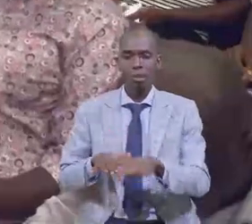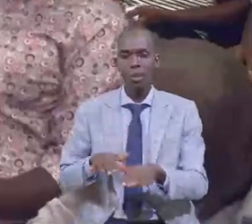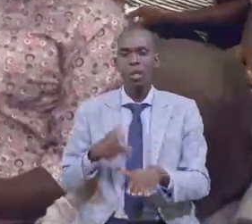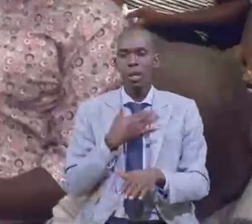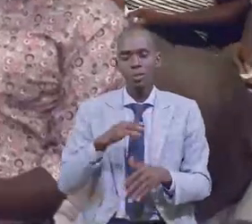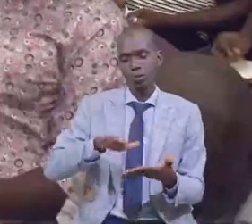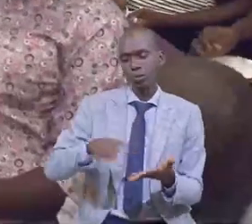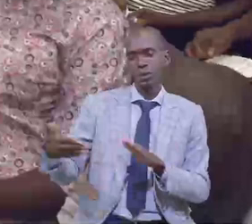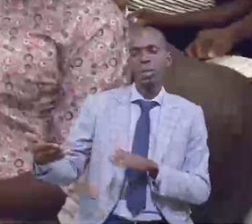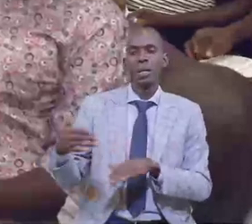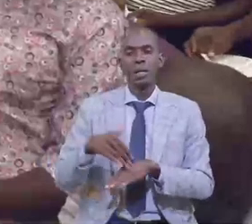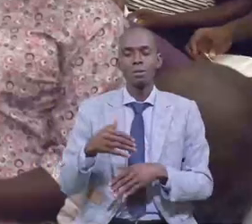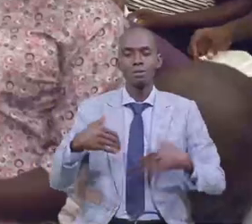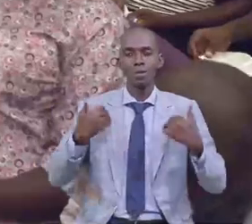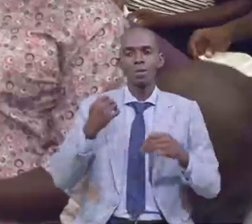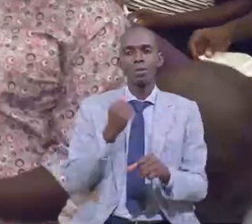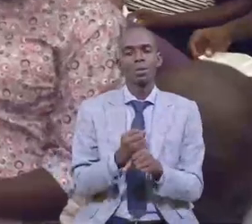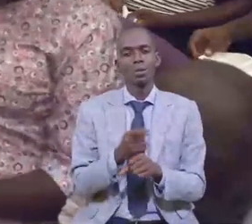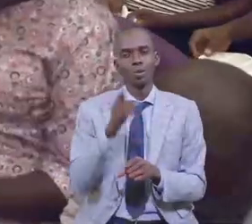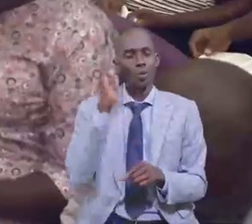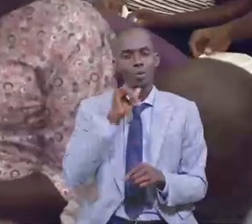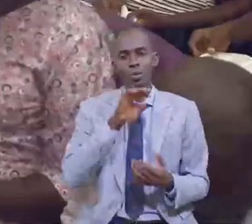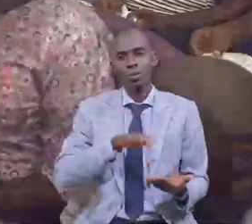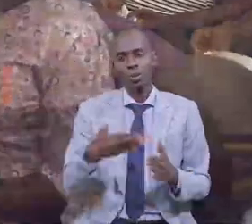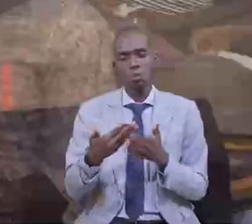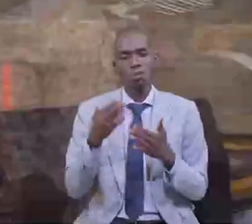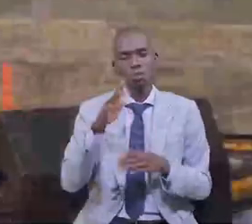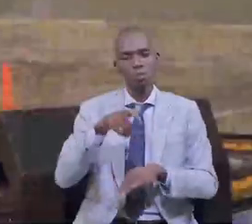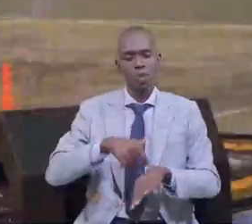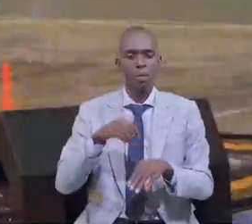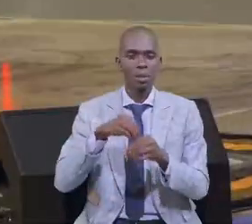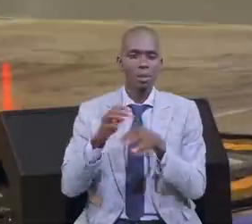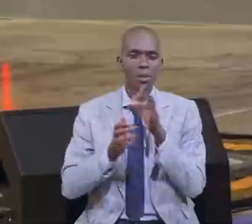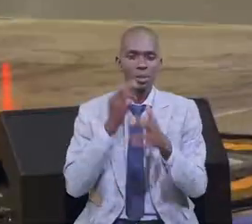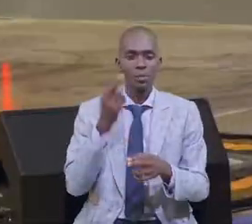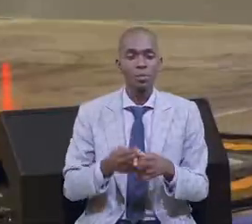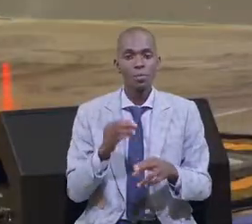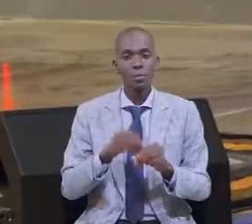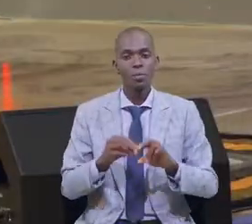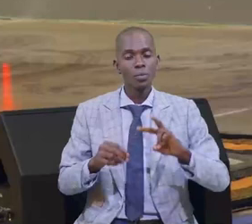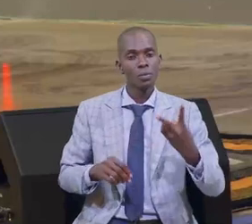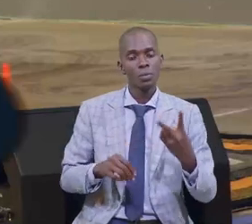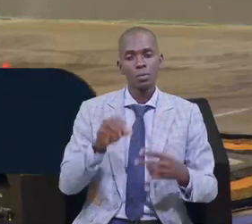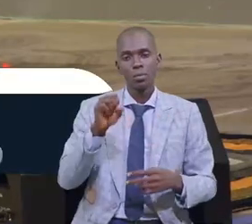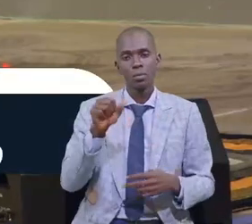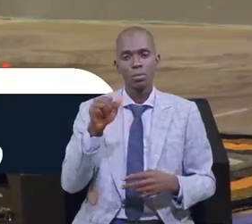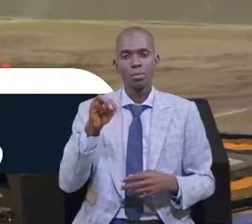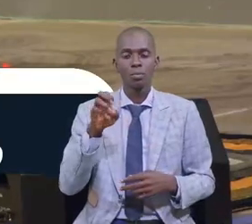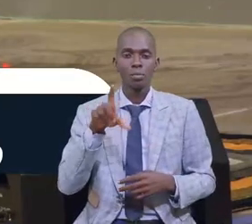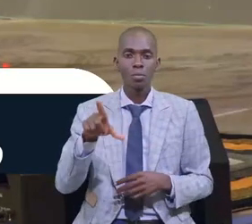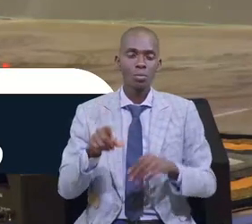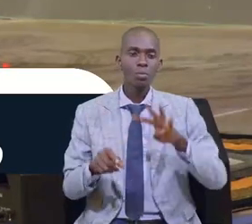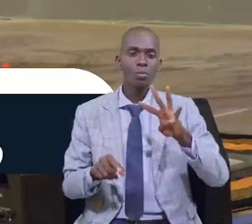prématurément. Voyons, 2 Samuel, voyons le chapitre 4, 2 Samuel 4, 2 Samuel